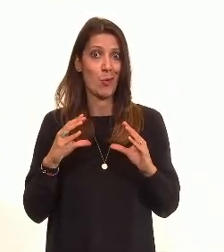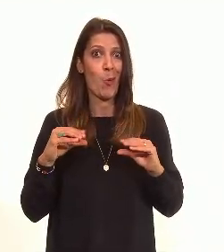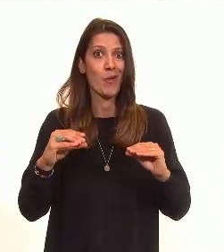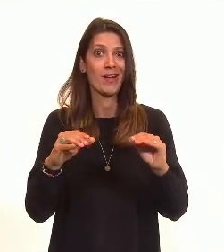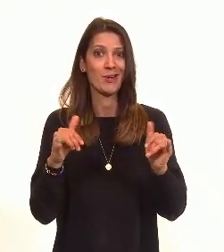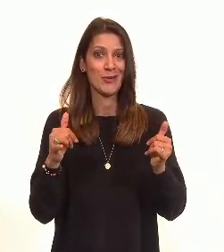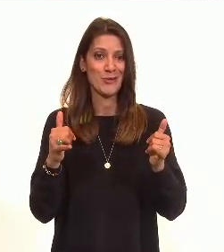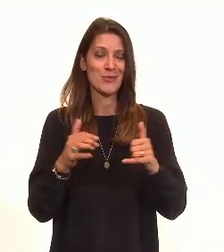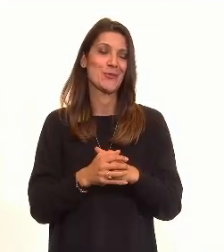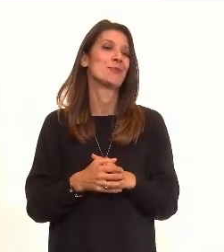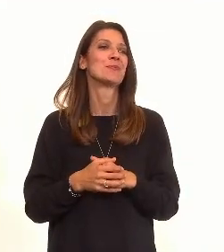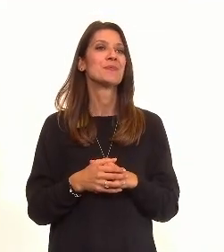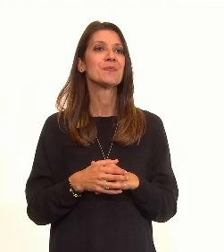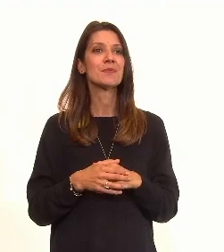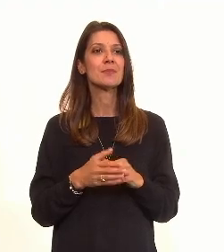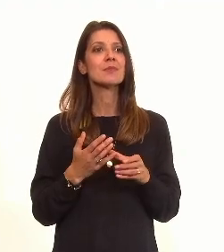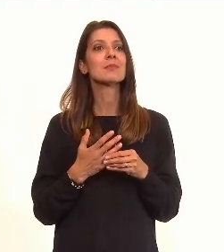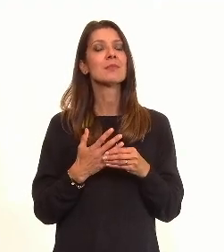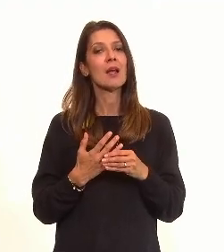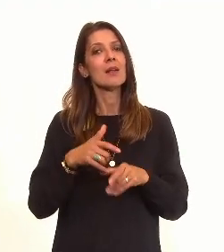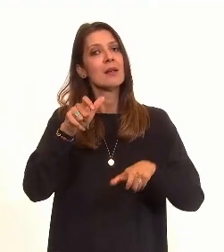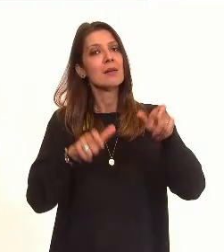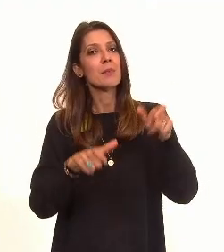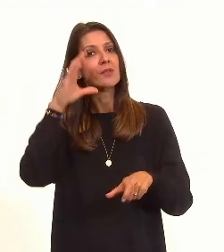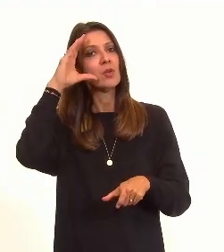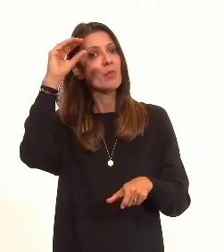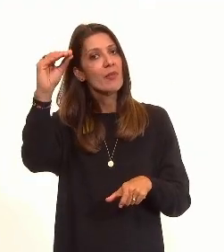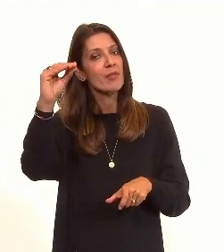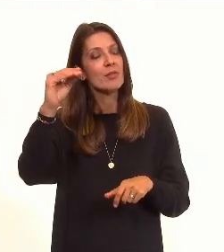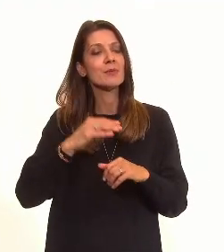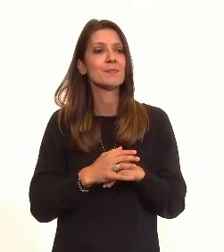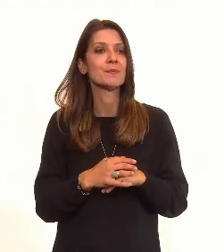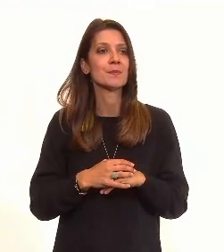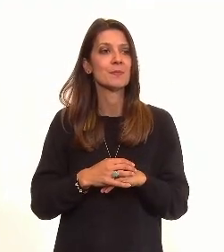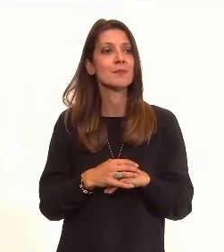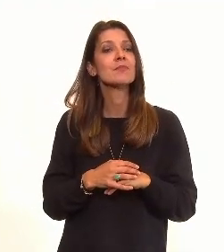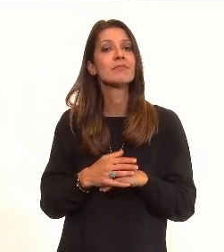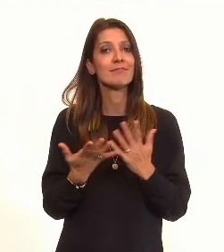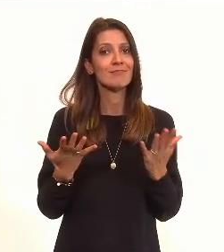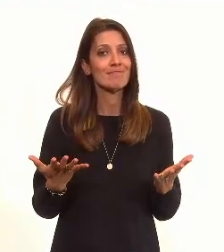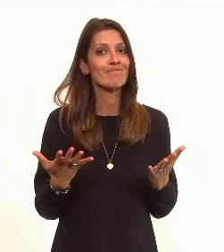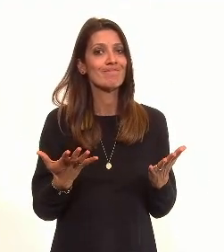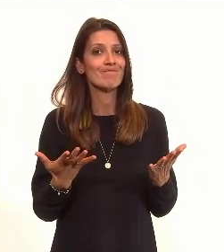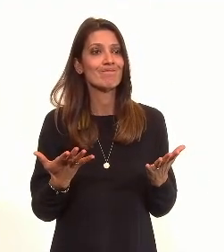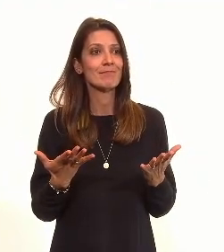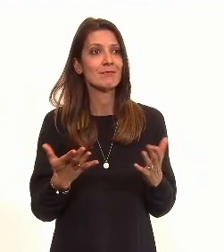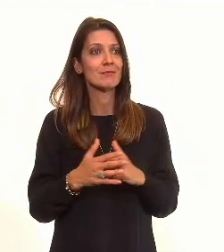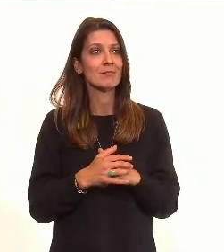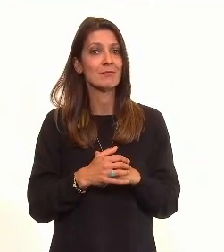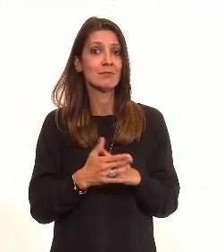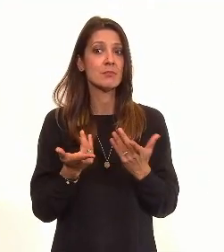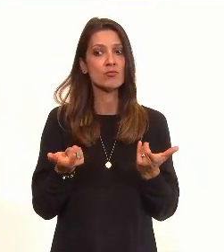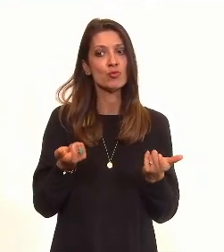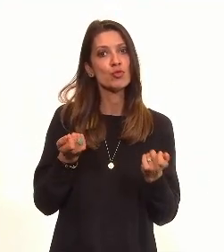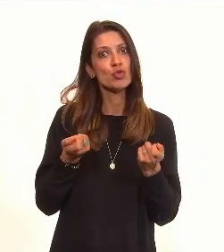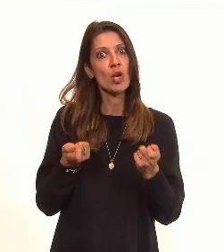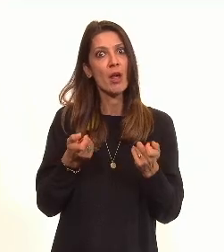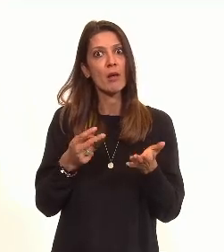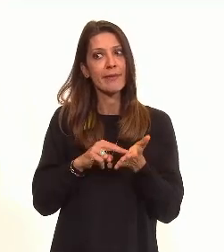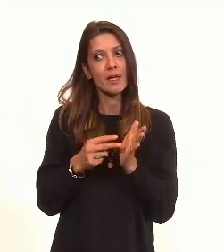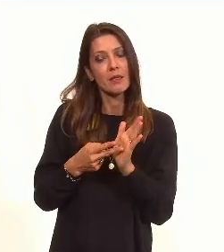des réunions pour approfondir des thématiques, notamment pour le droit de vote, par exemple, des rencontres avec des élus. On a aussi